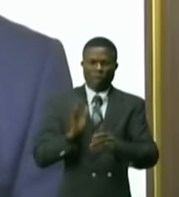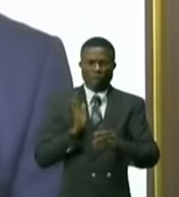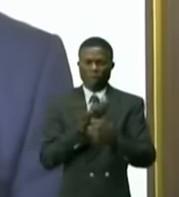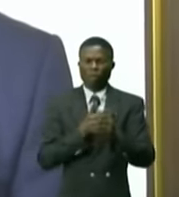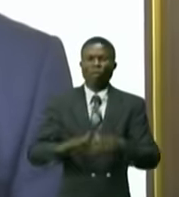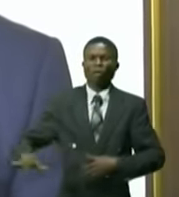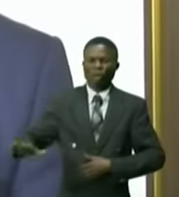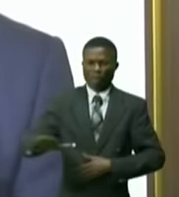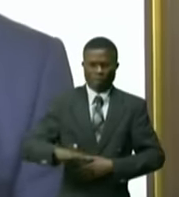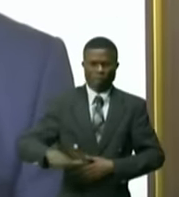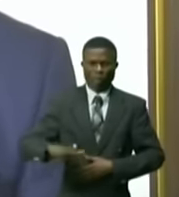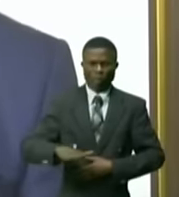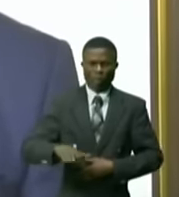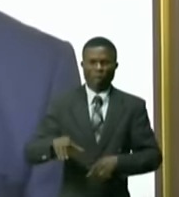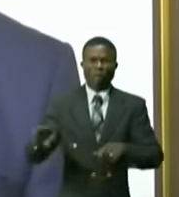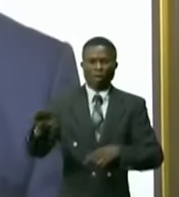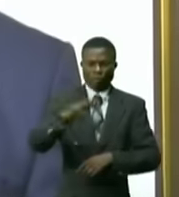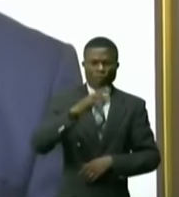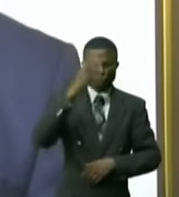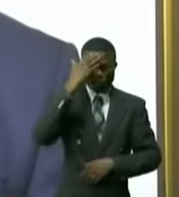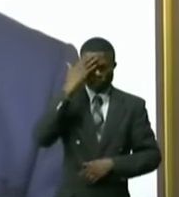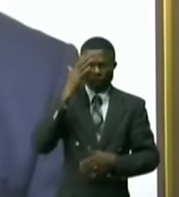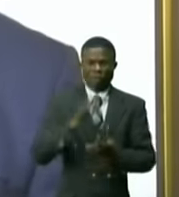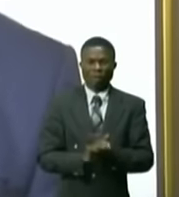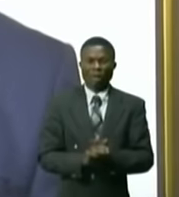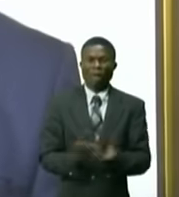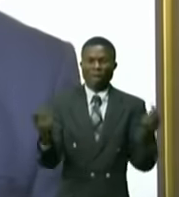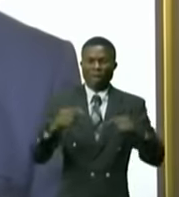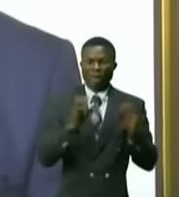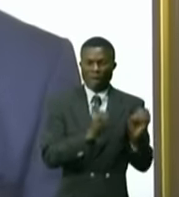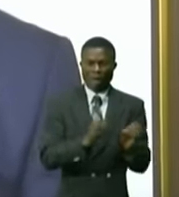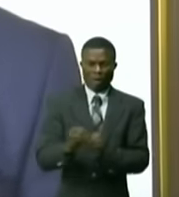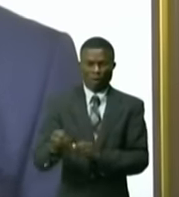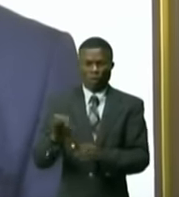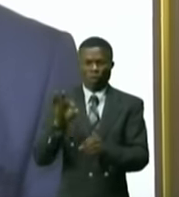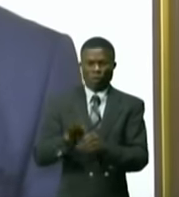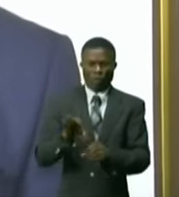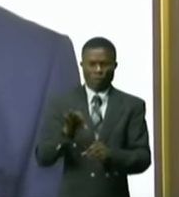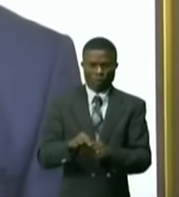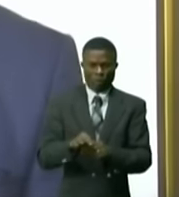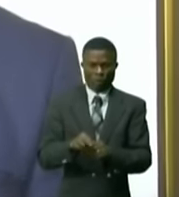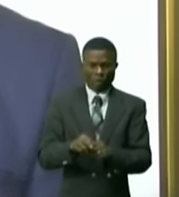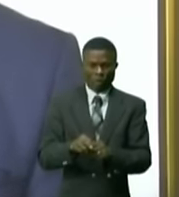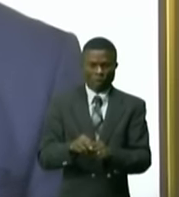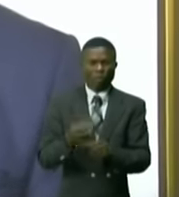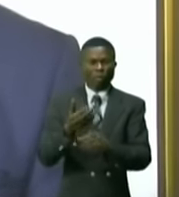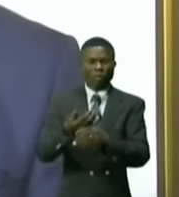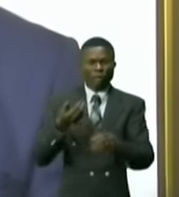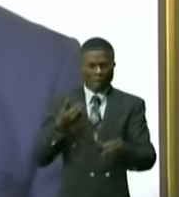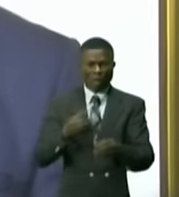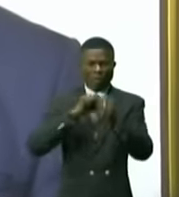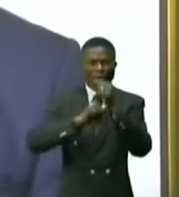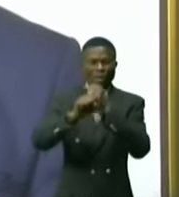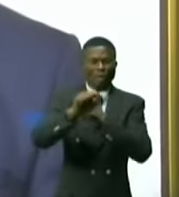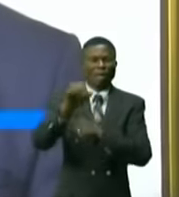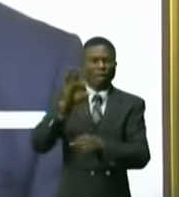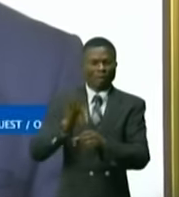pays. Comme vous le savez, quand vous regardez ce qui s'est passé juste